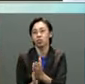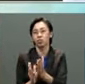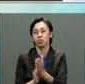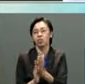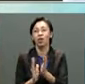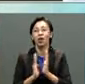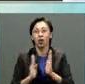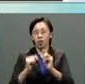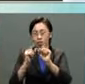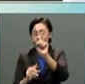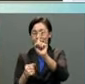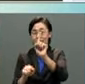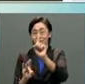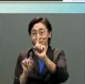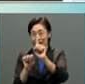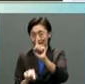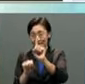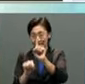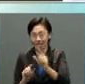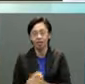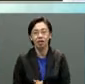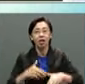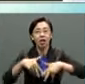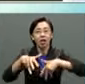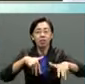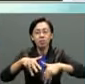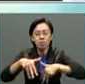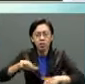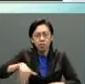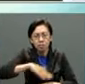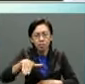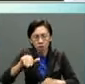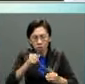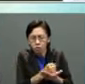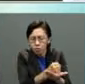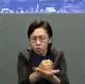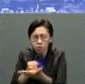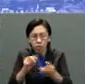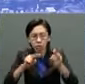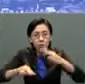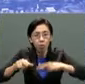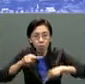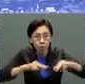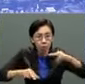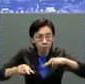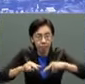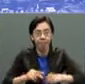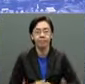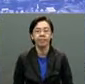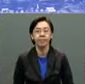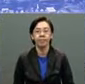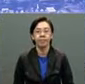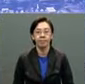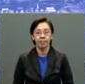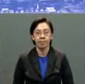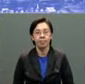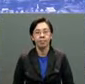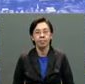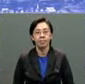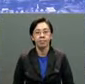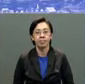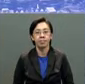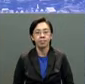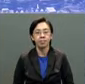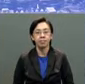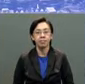คุณทั้ง18จังหวัดนี้นะครับแล้วพี่น้องประชาชนฝากช่วยกันดูแลด้วยนะครับมาที่เรื่องของออก